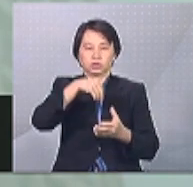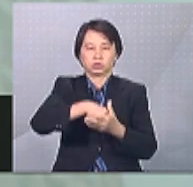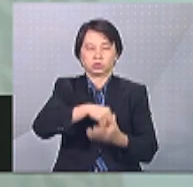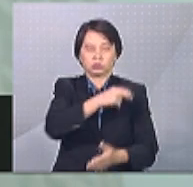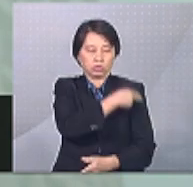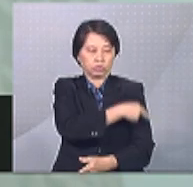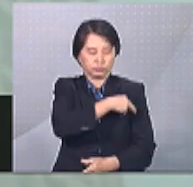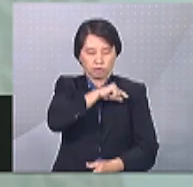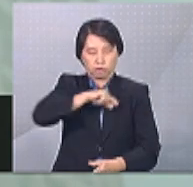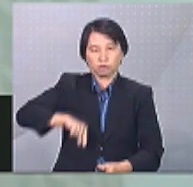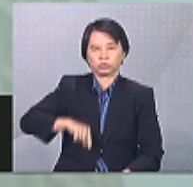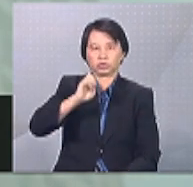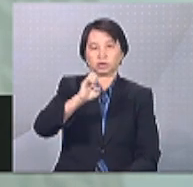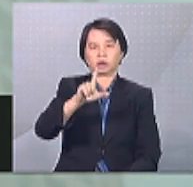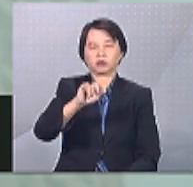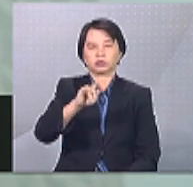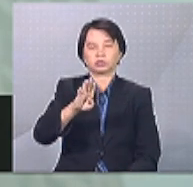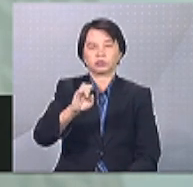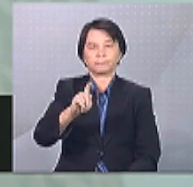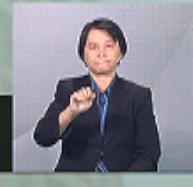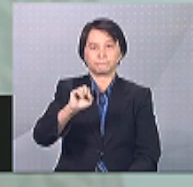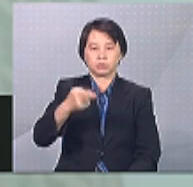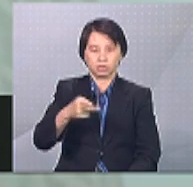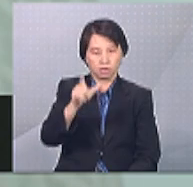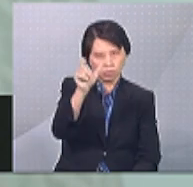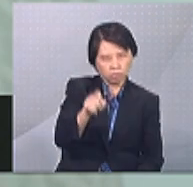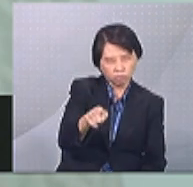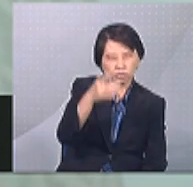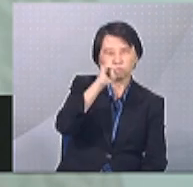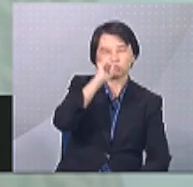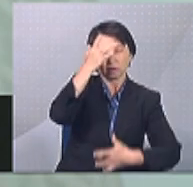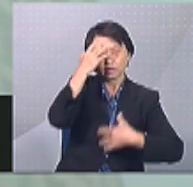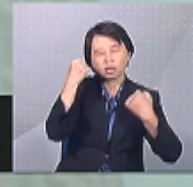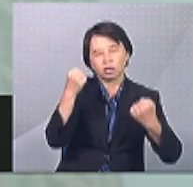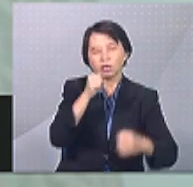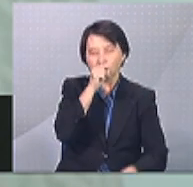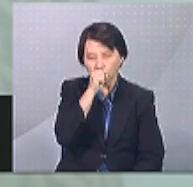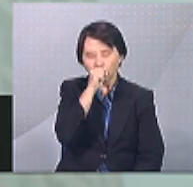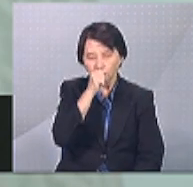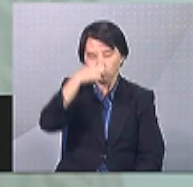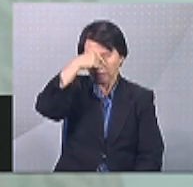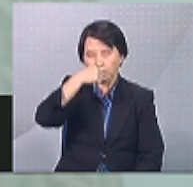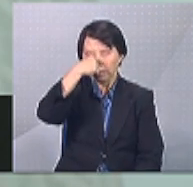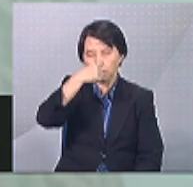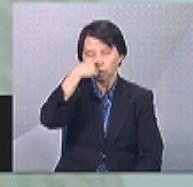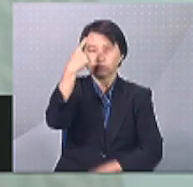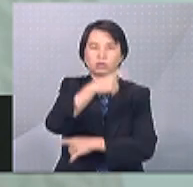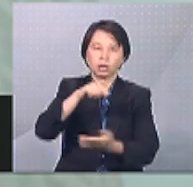Elizabeth. Beliau didapati tidak sihat dan mempunyai gejala batuk dan sesema pada hari tersebut.